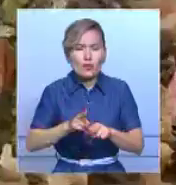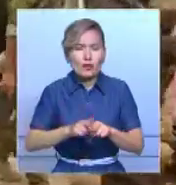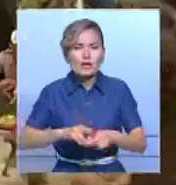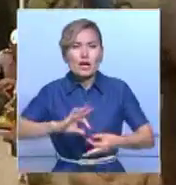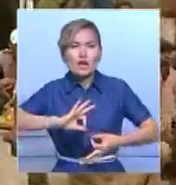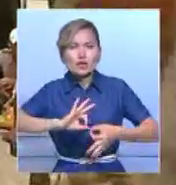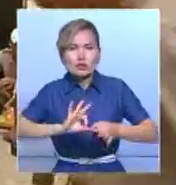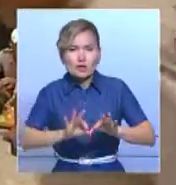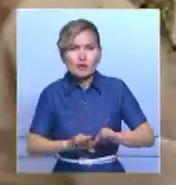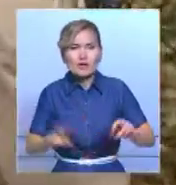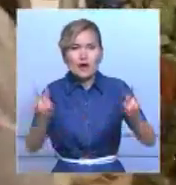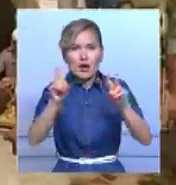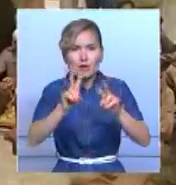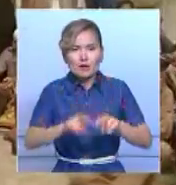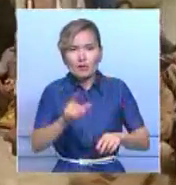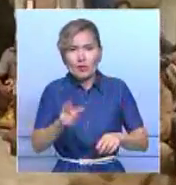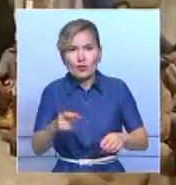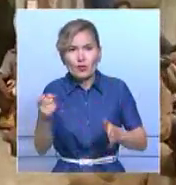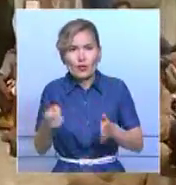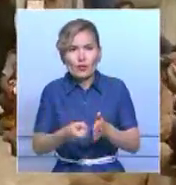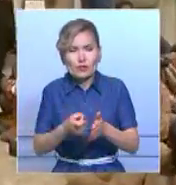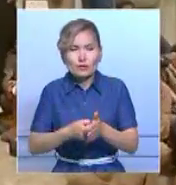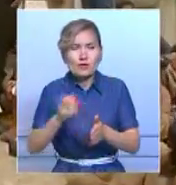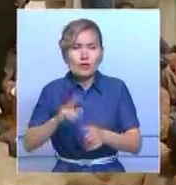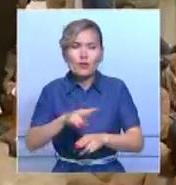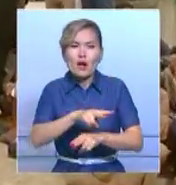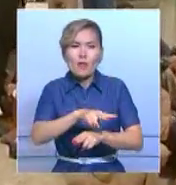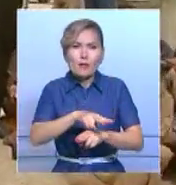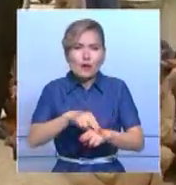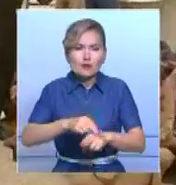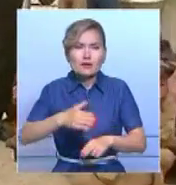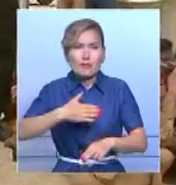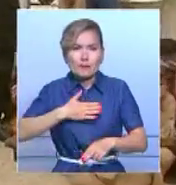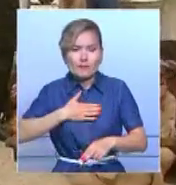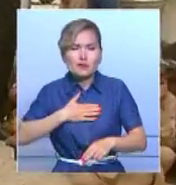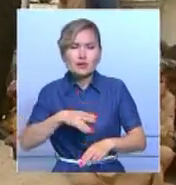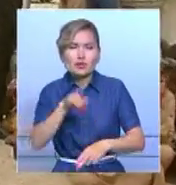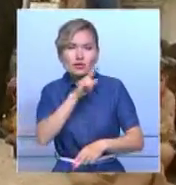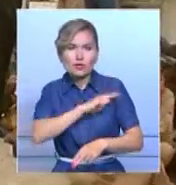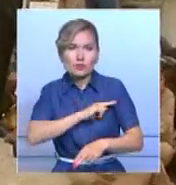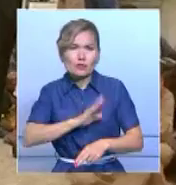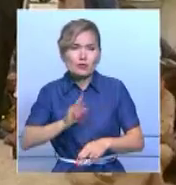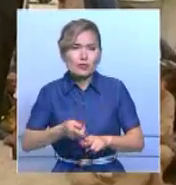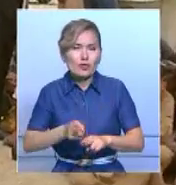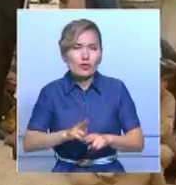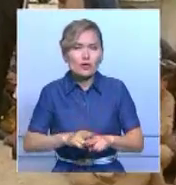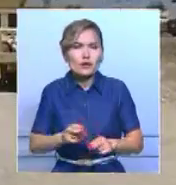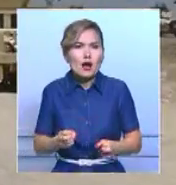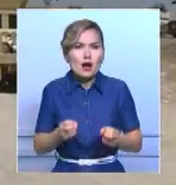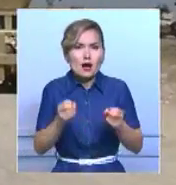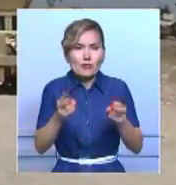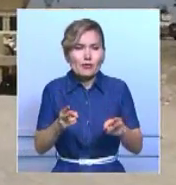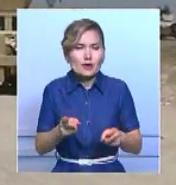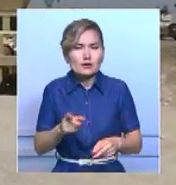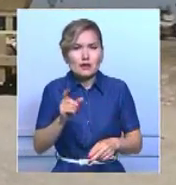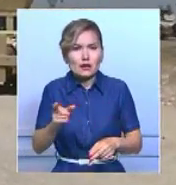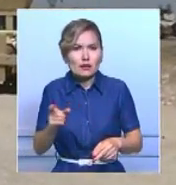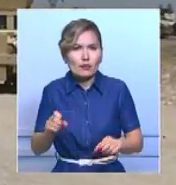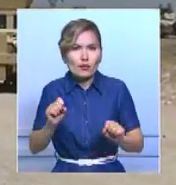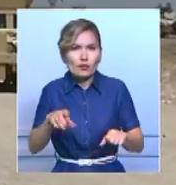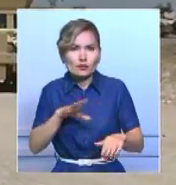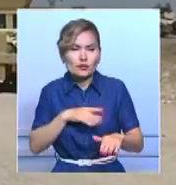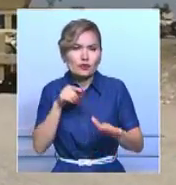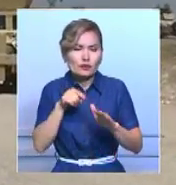де осыған ұқсас шаралар қабылданған. Себебі лаңкестер бейбіт тұрғындармен араласып, арам ойларын іске асыруы мүмкін. Жалпы